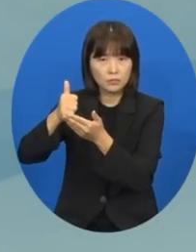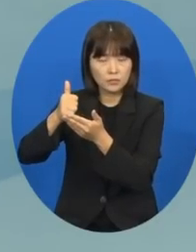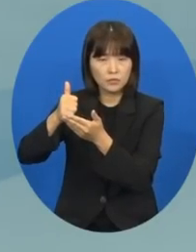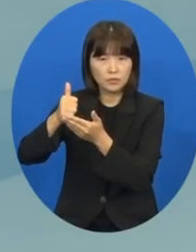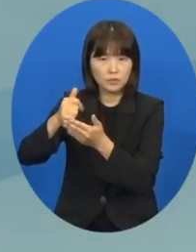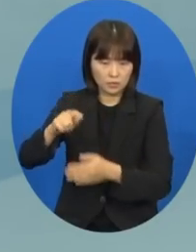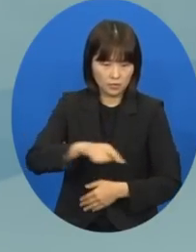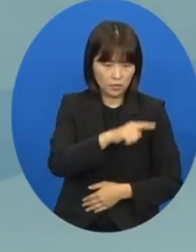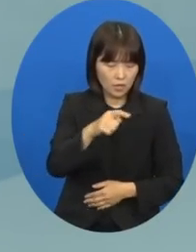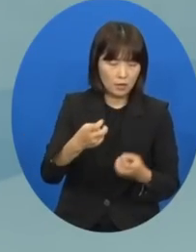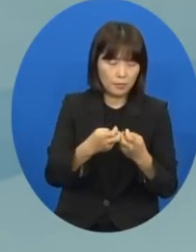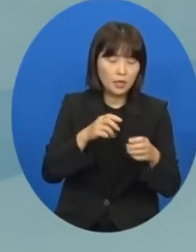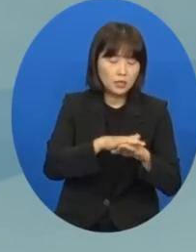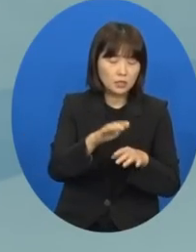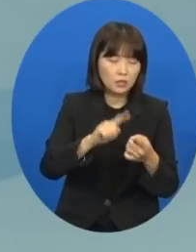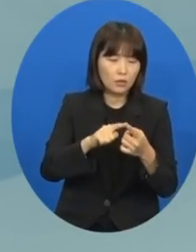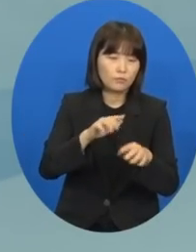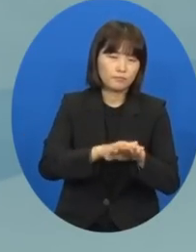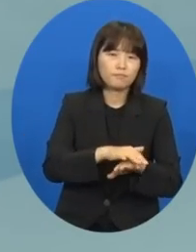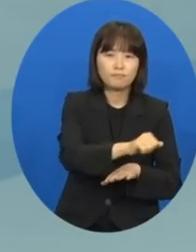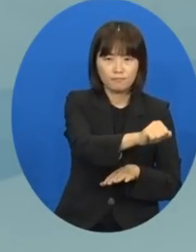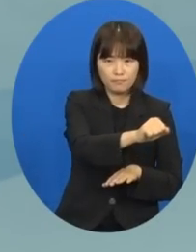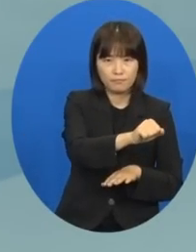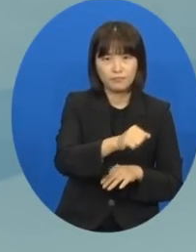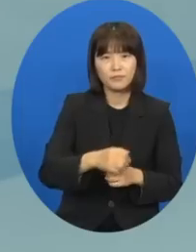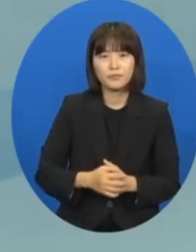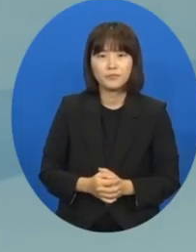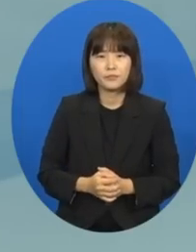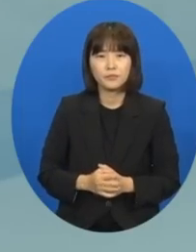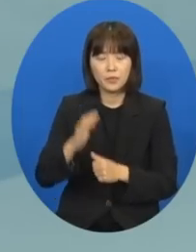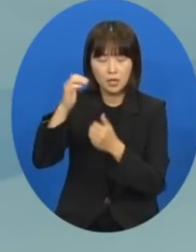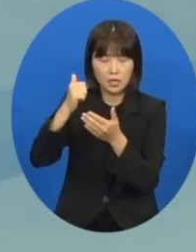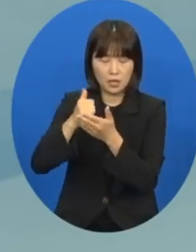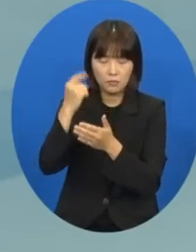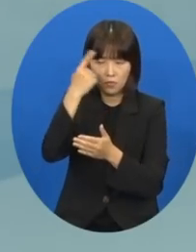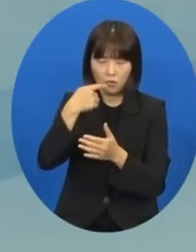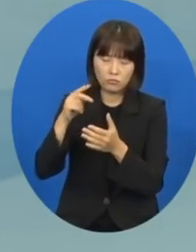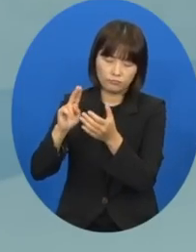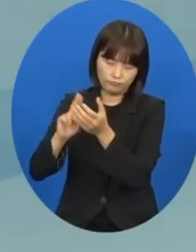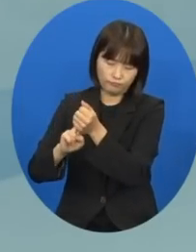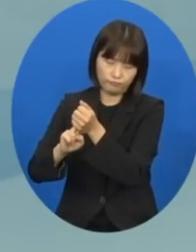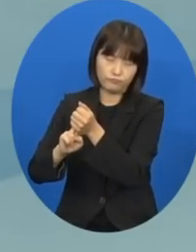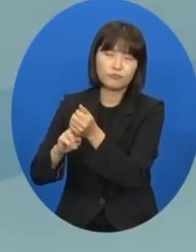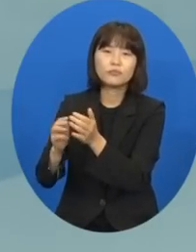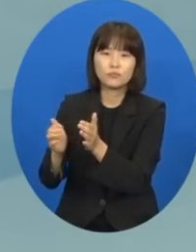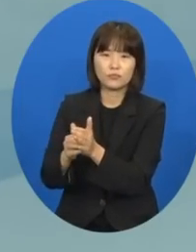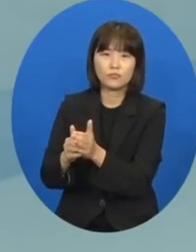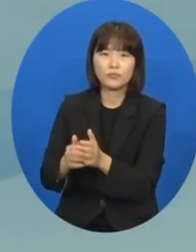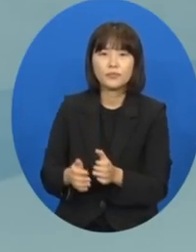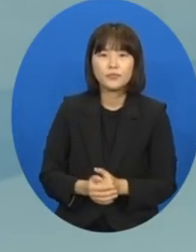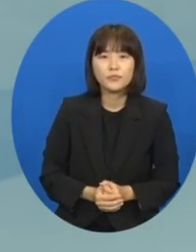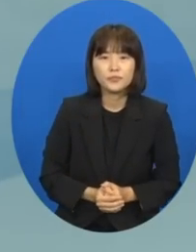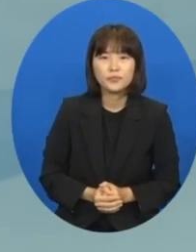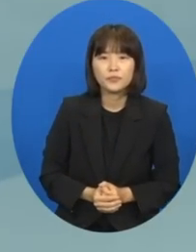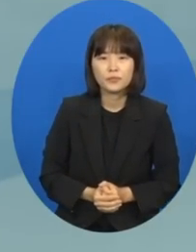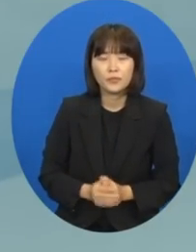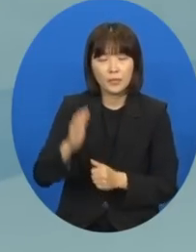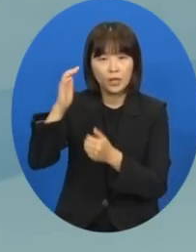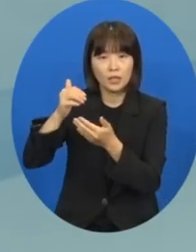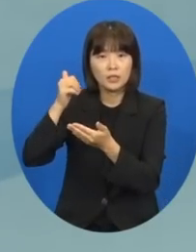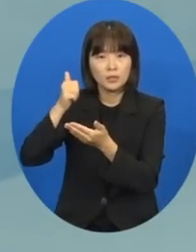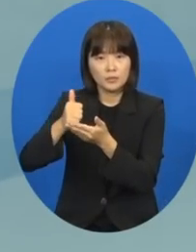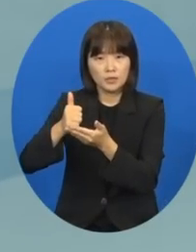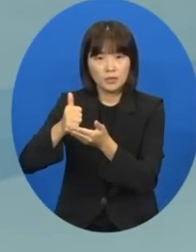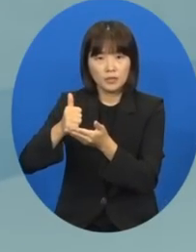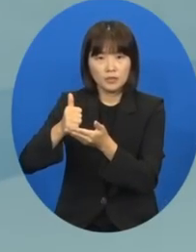방식대로 한번 해보렴 하고 자신의 얼굴을 숨기시는 것이죠. 하나님께서